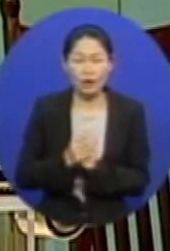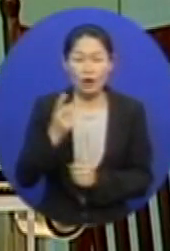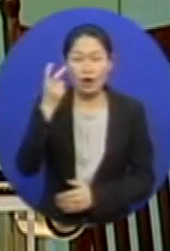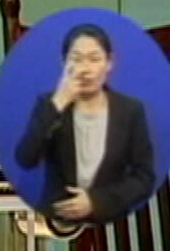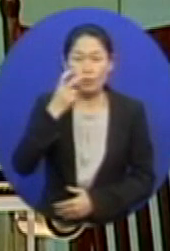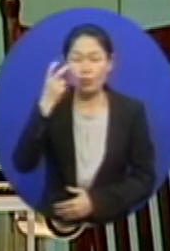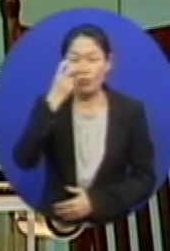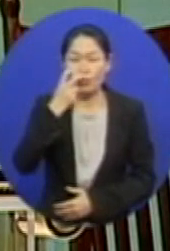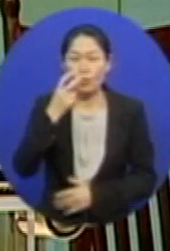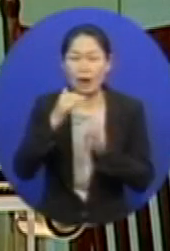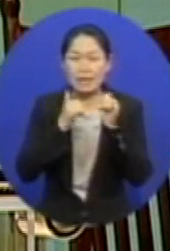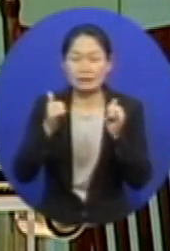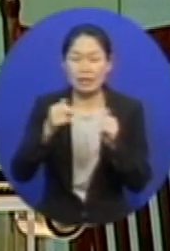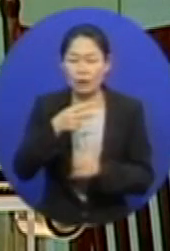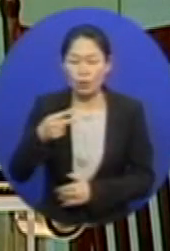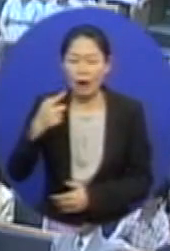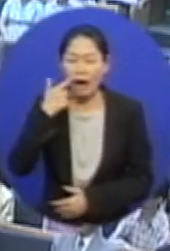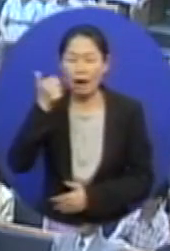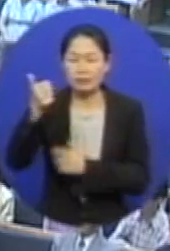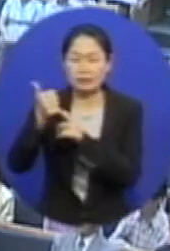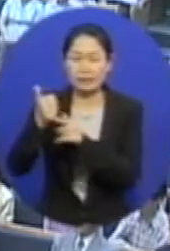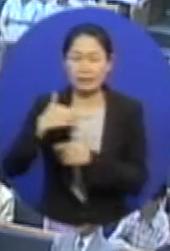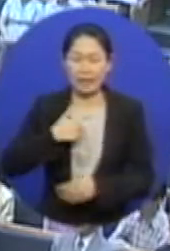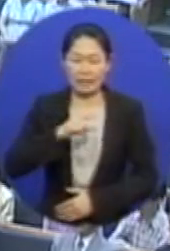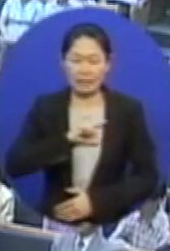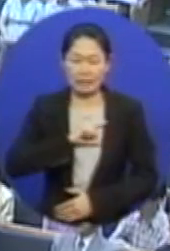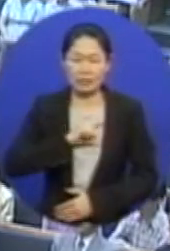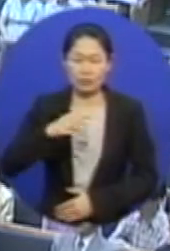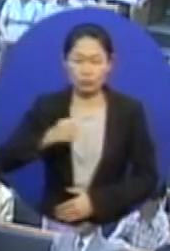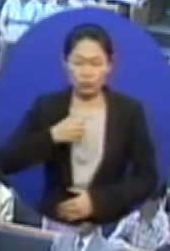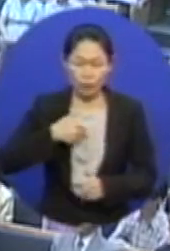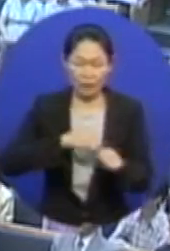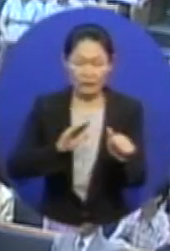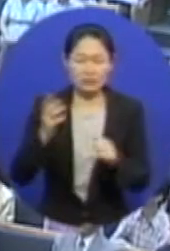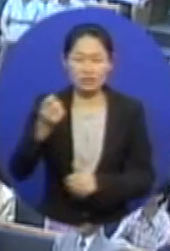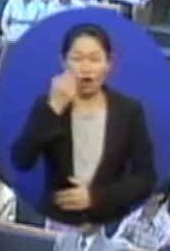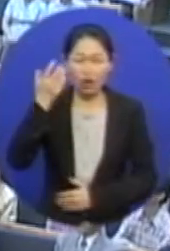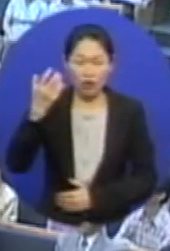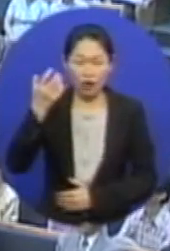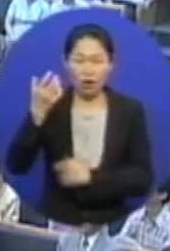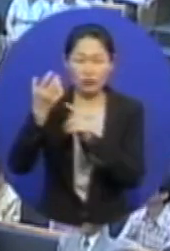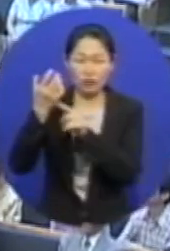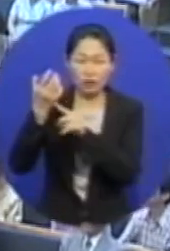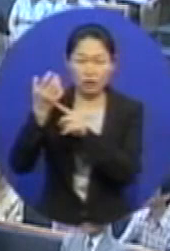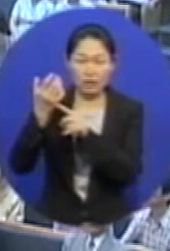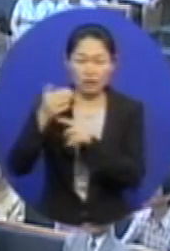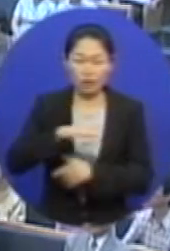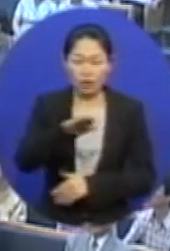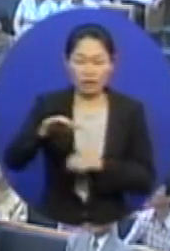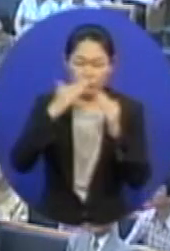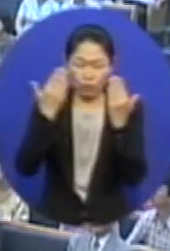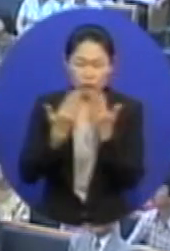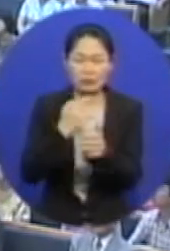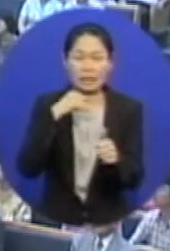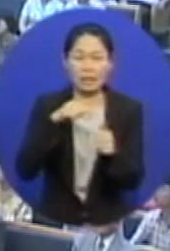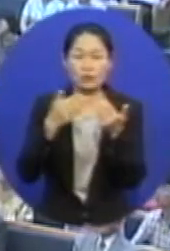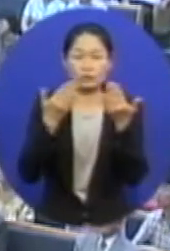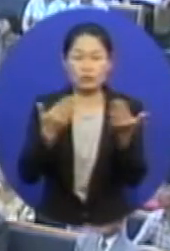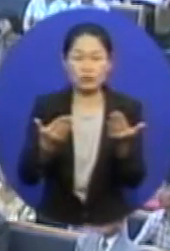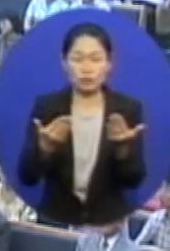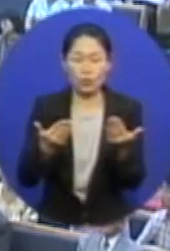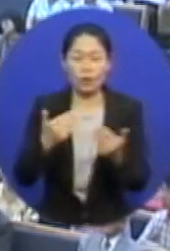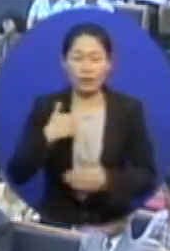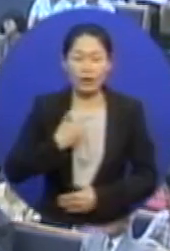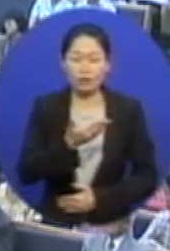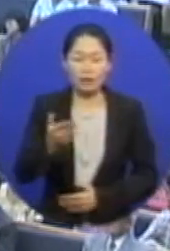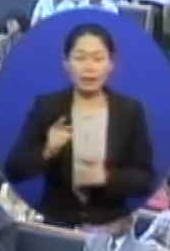곧 아버지께서 내 이름으로 보내실 성령 그가 너희에게 모든 것을 가르치시고 내가 너희에게